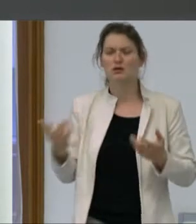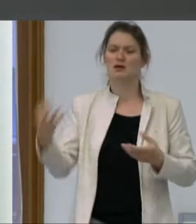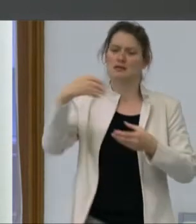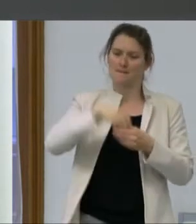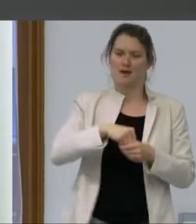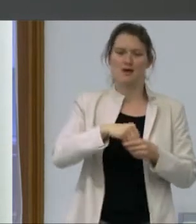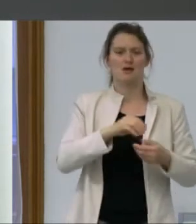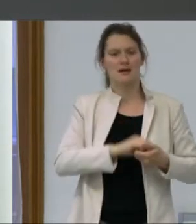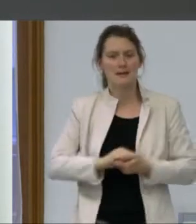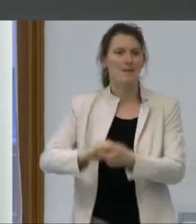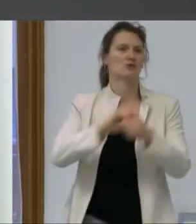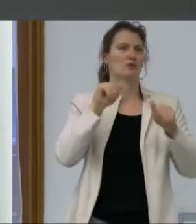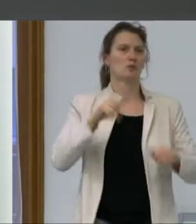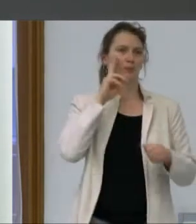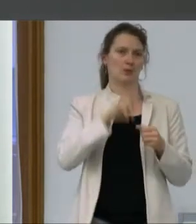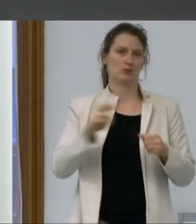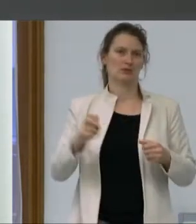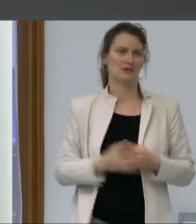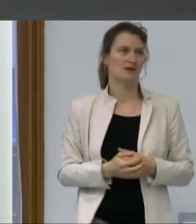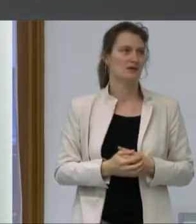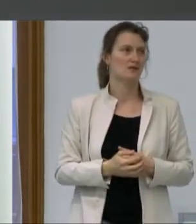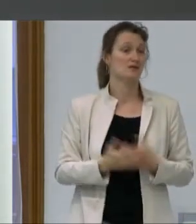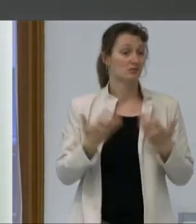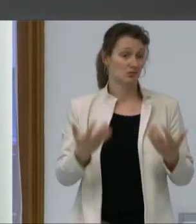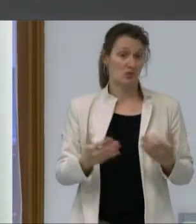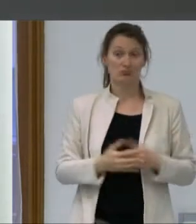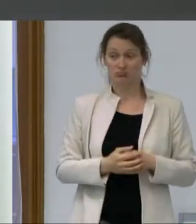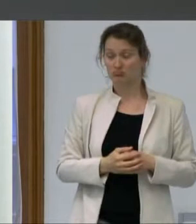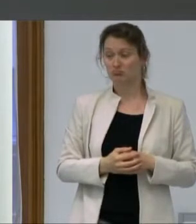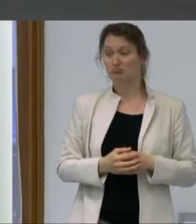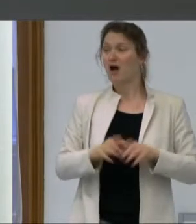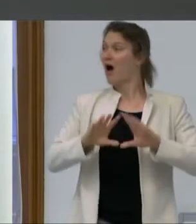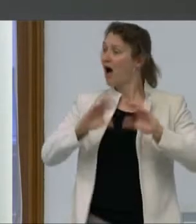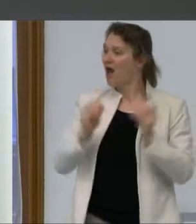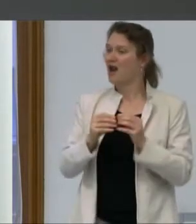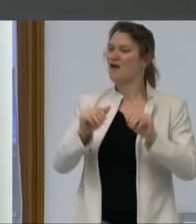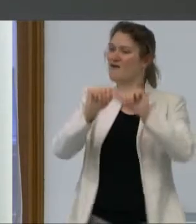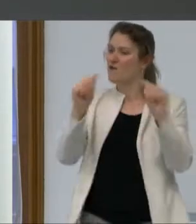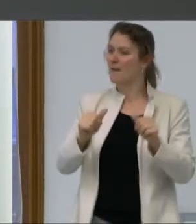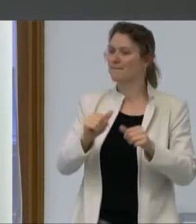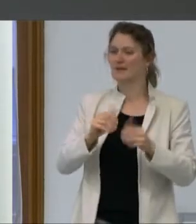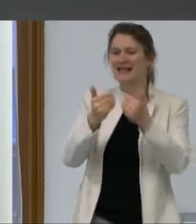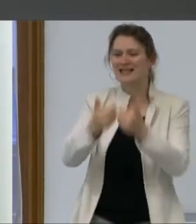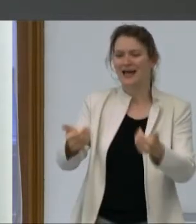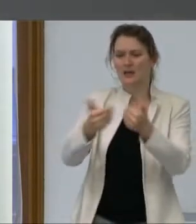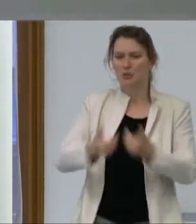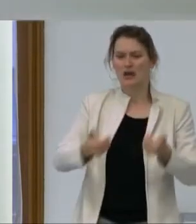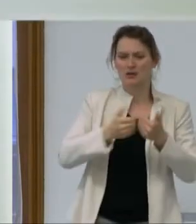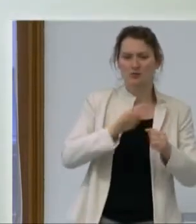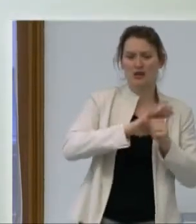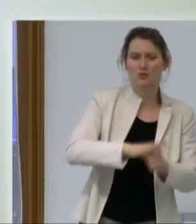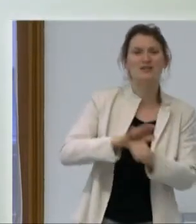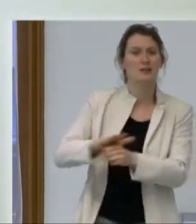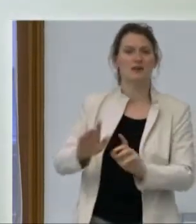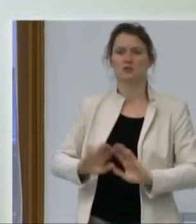aber auch der Gemeinschaften berücksichtigt werden und in der vor allen Dingen alle Formen von Diskrimination abgeschafft sind.